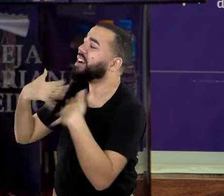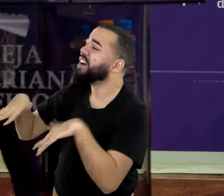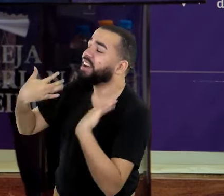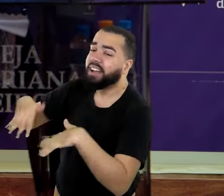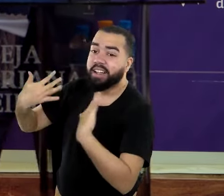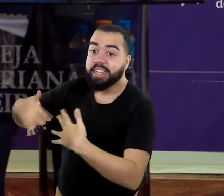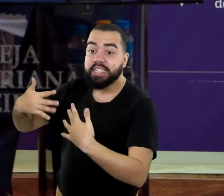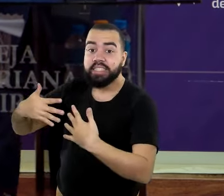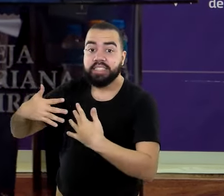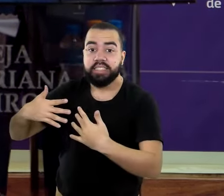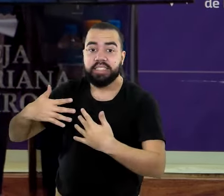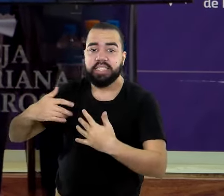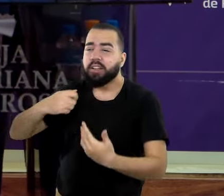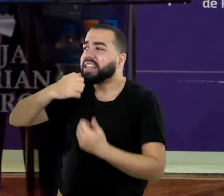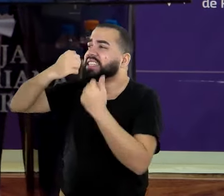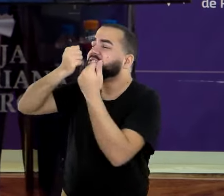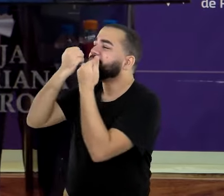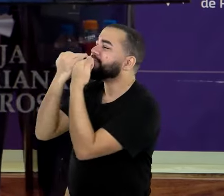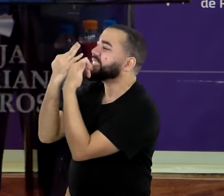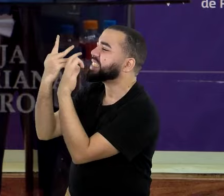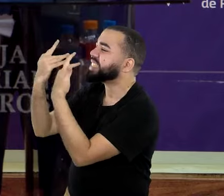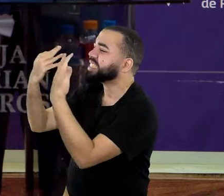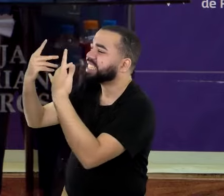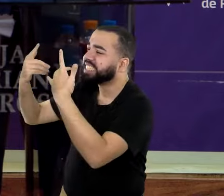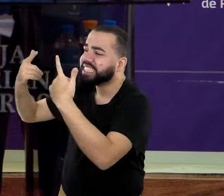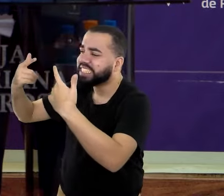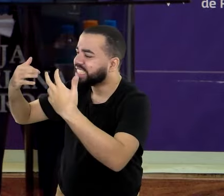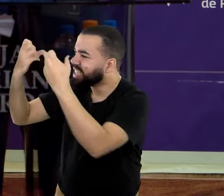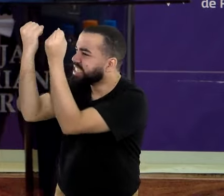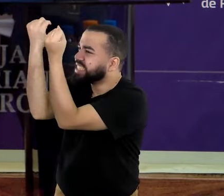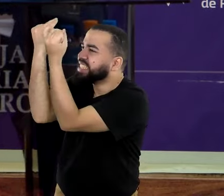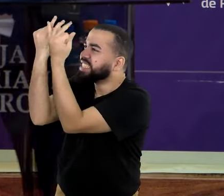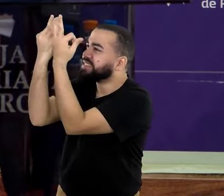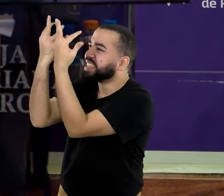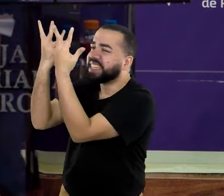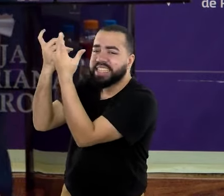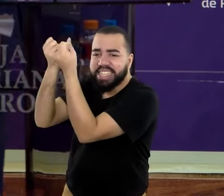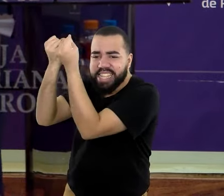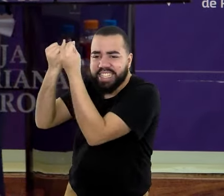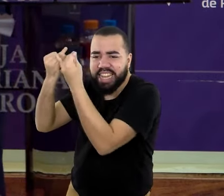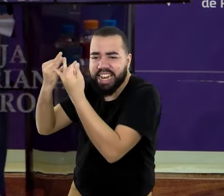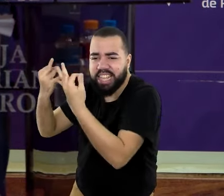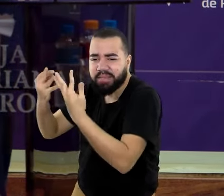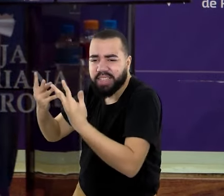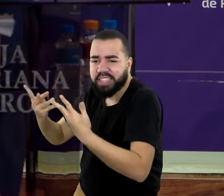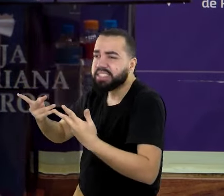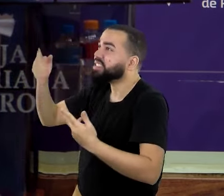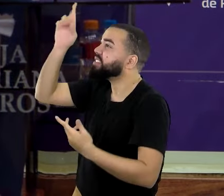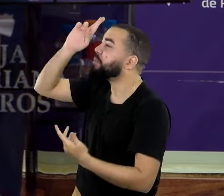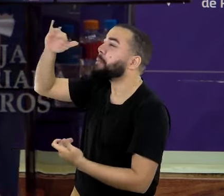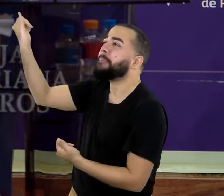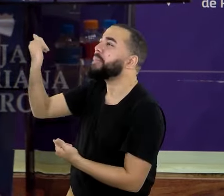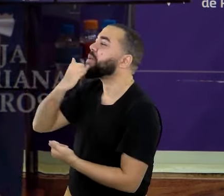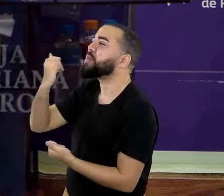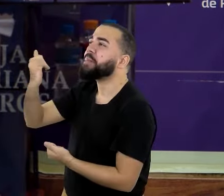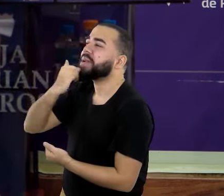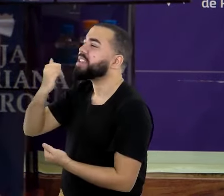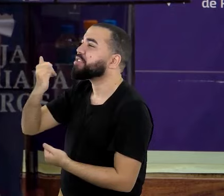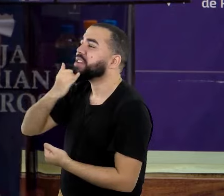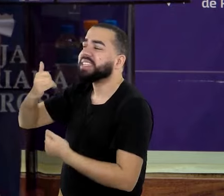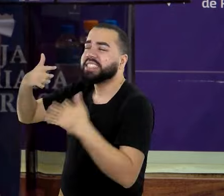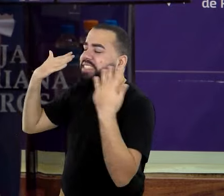지나가더라는 거예요. E ela falava que lembrava de cada pecado detalhadamente. 회개를 하는데 성령 충만을 받았습니다. E enquanto